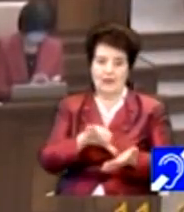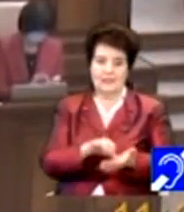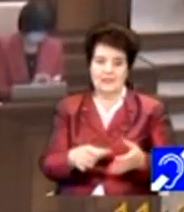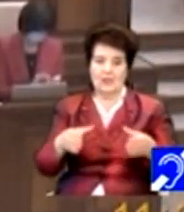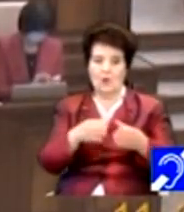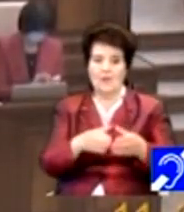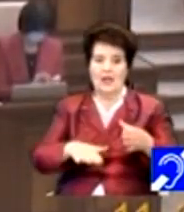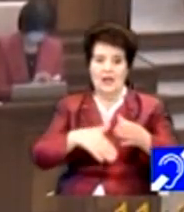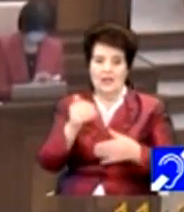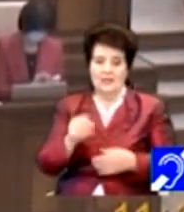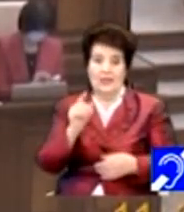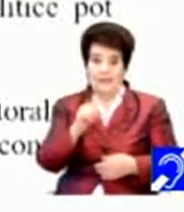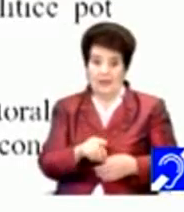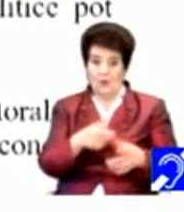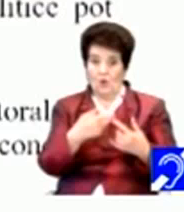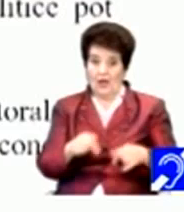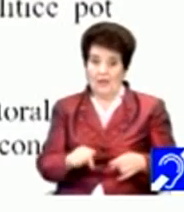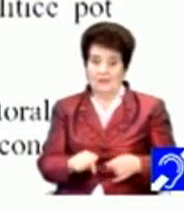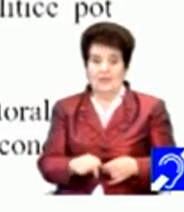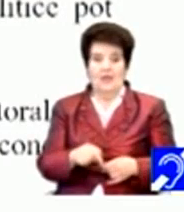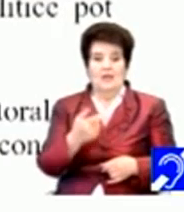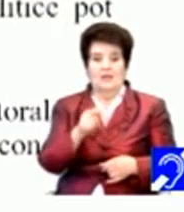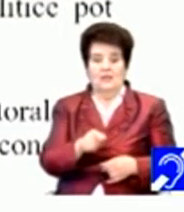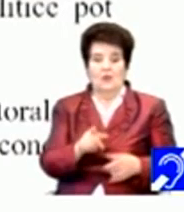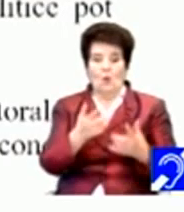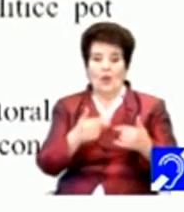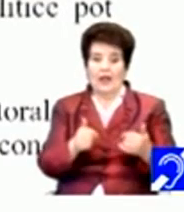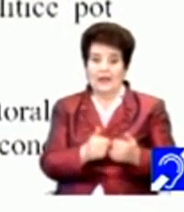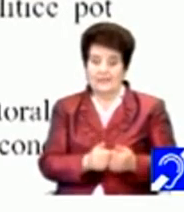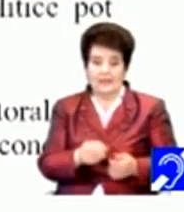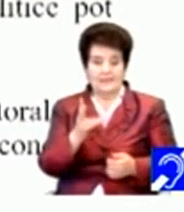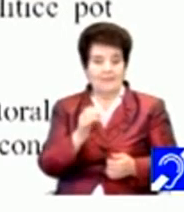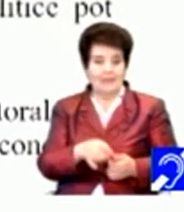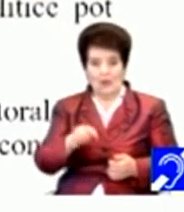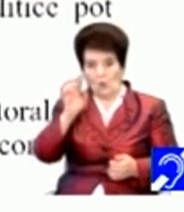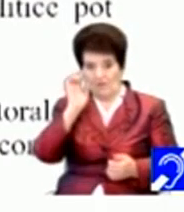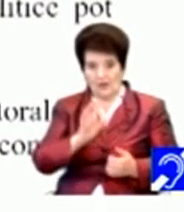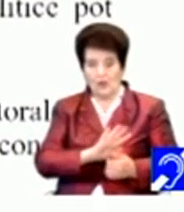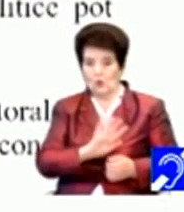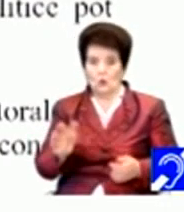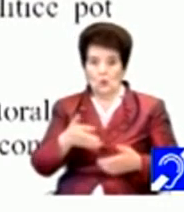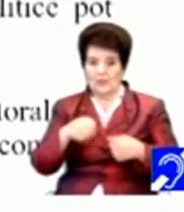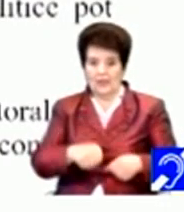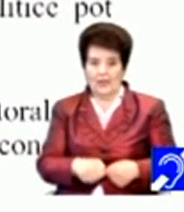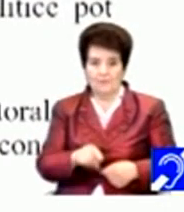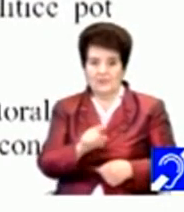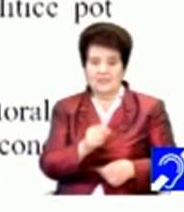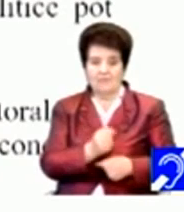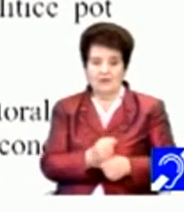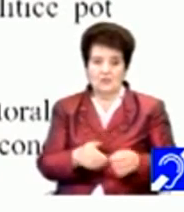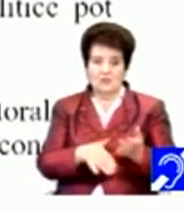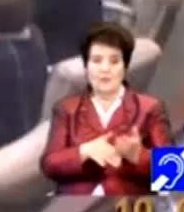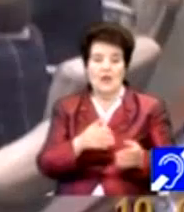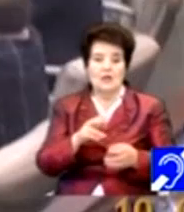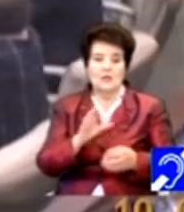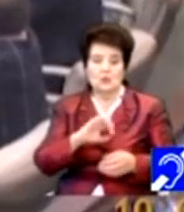campaniile electorale, iar un alt amendament prevede că organizațiile neguvernamentale nu mai au dreptul să facă lobby. Socialiștii